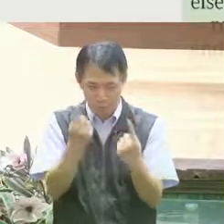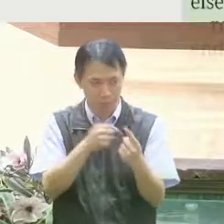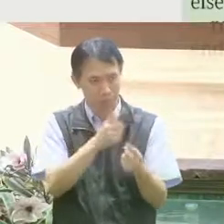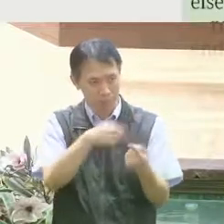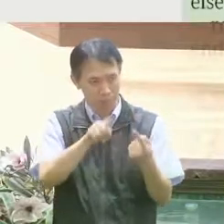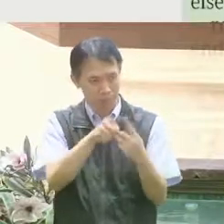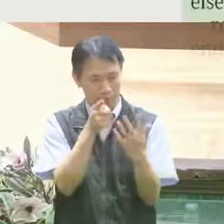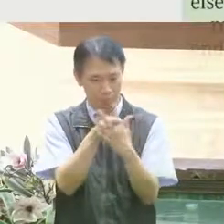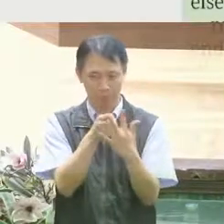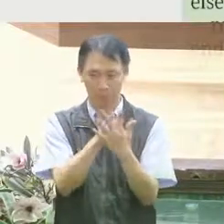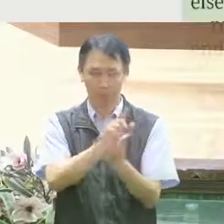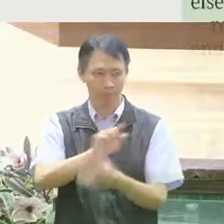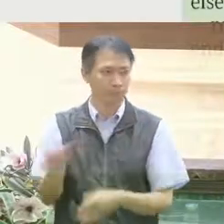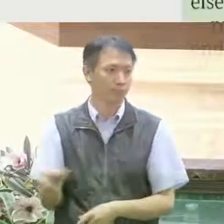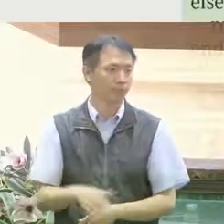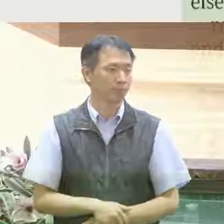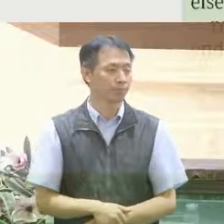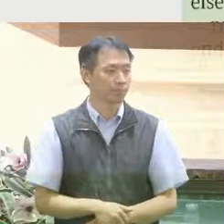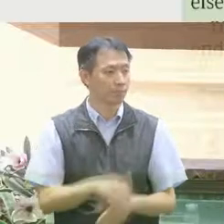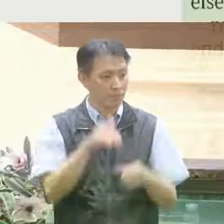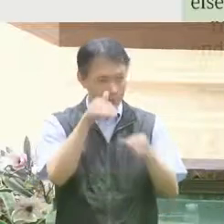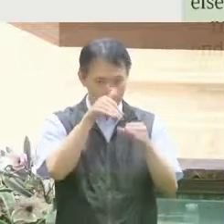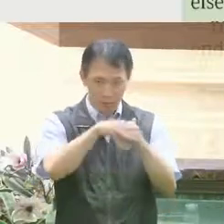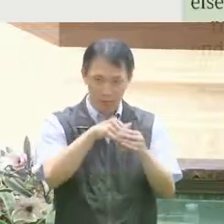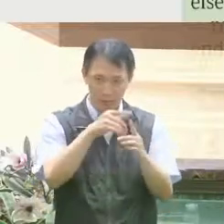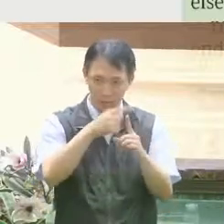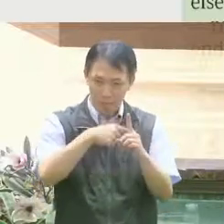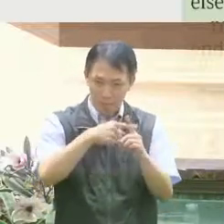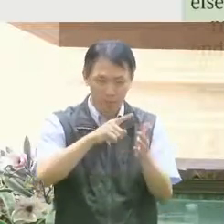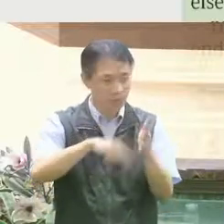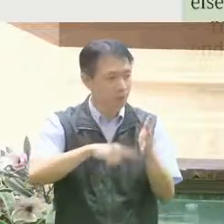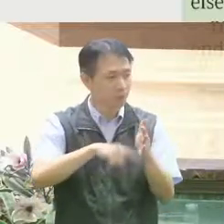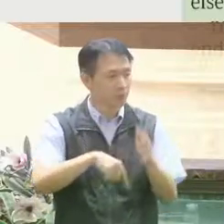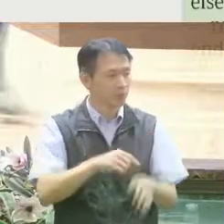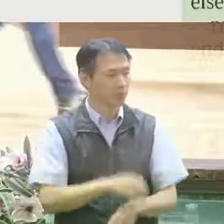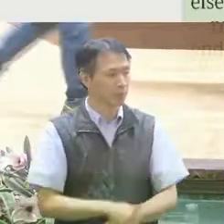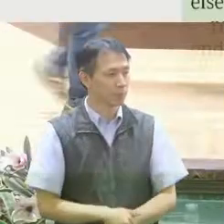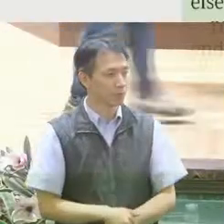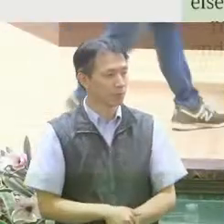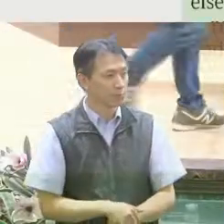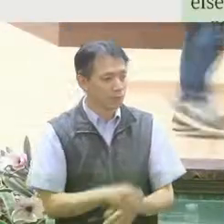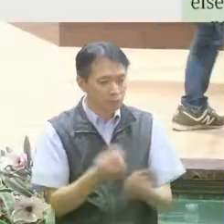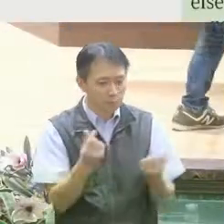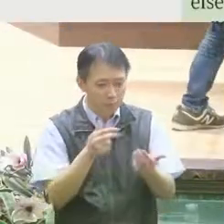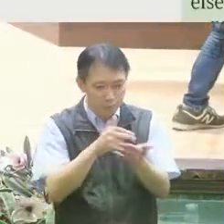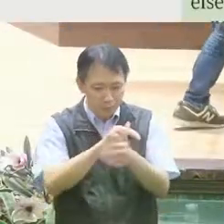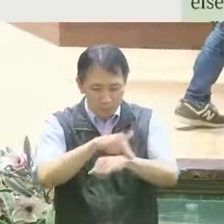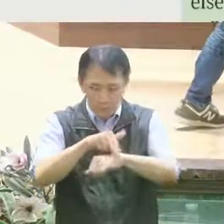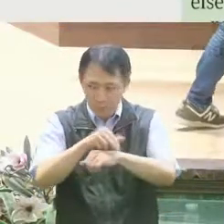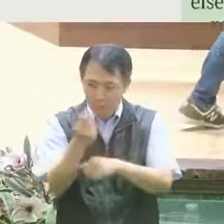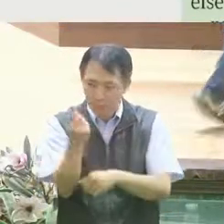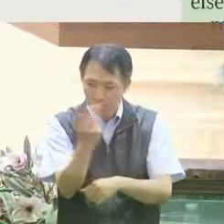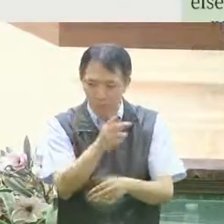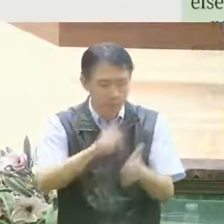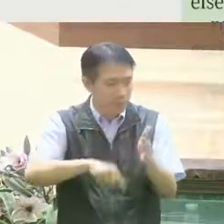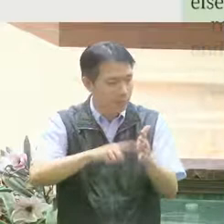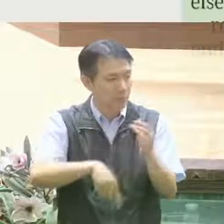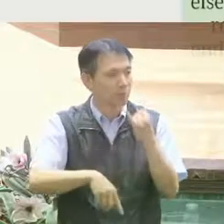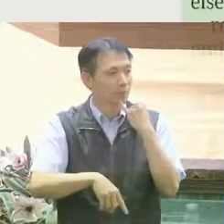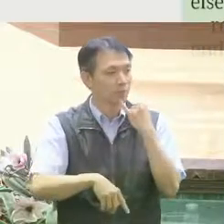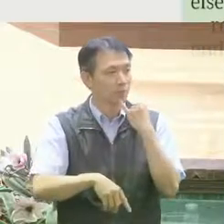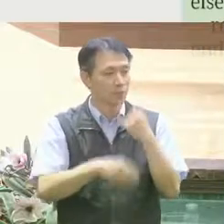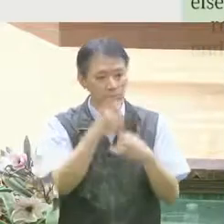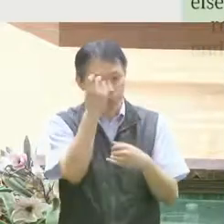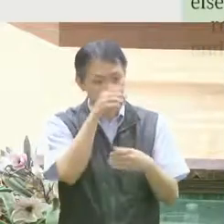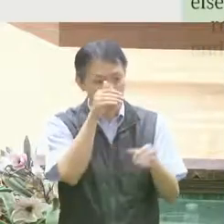票程序的逻辑可以很简单，好像这里几行都为程序码一样，先检查了你投票了没